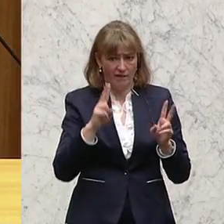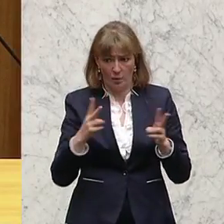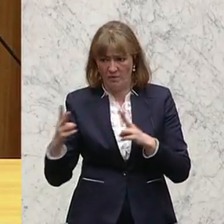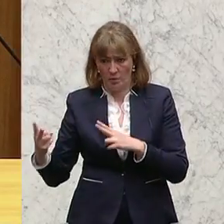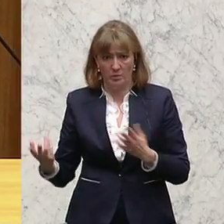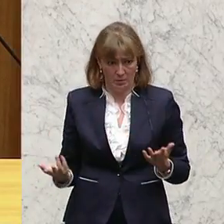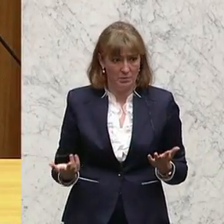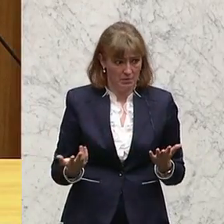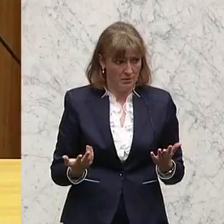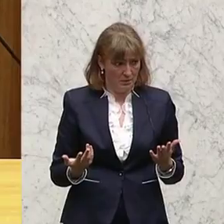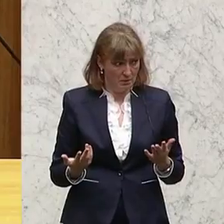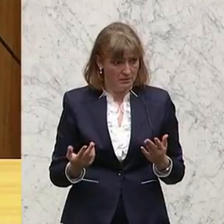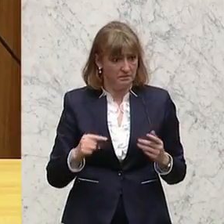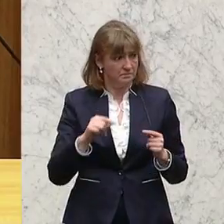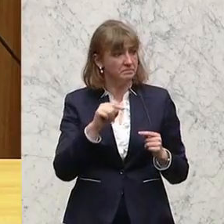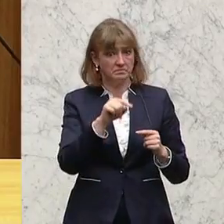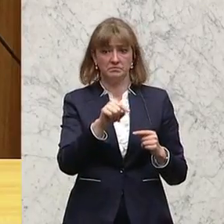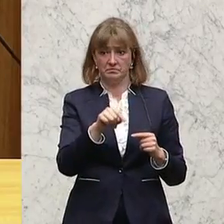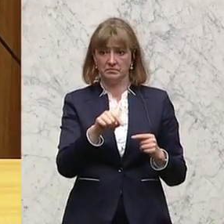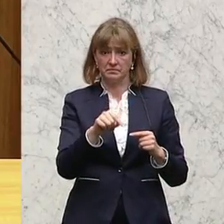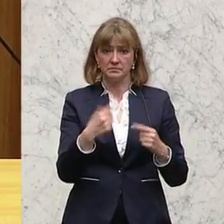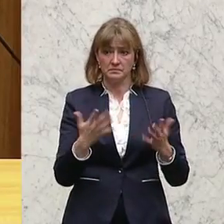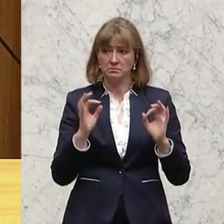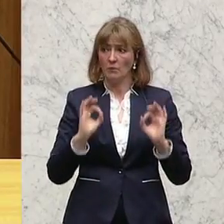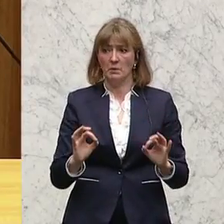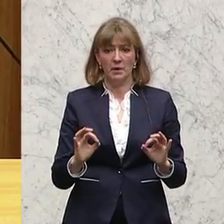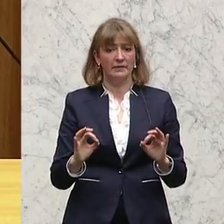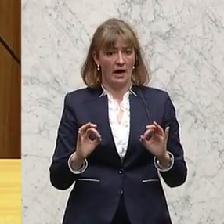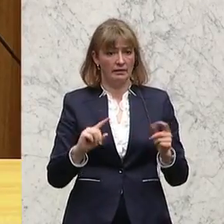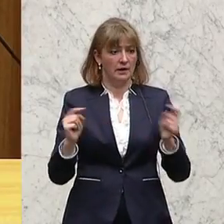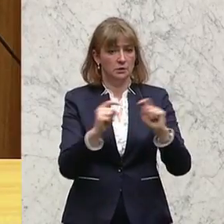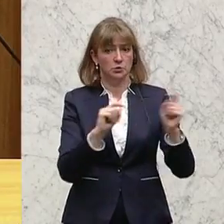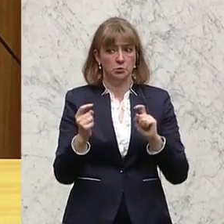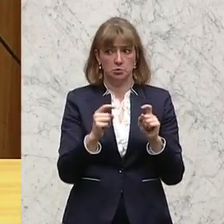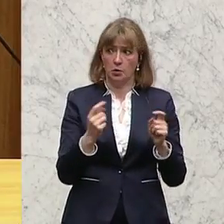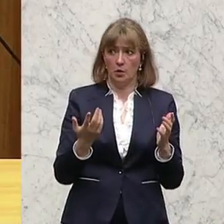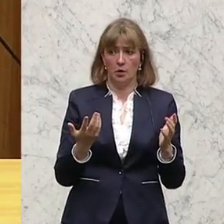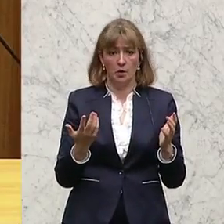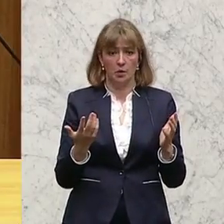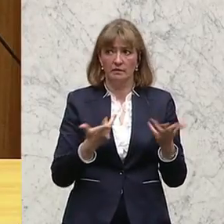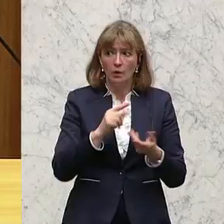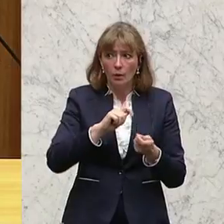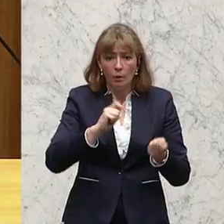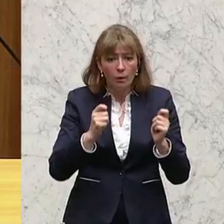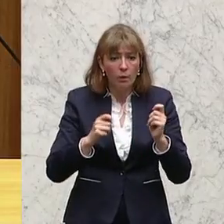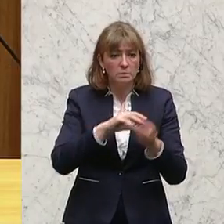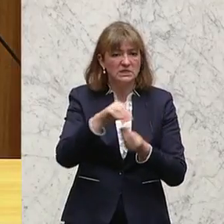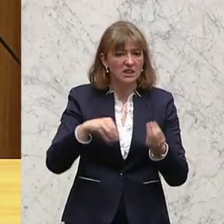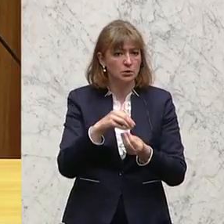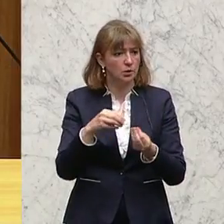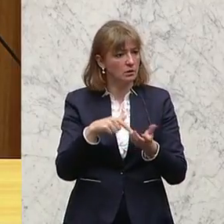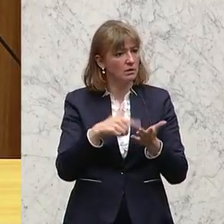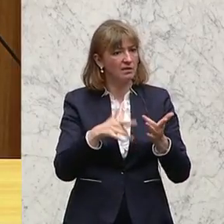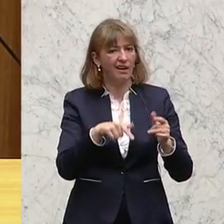weshalb. Sie gehen auch in der momentanen zur Diskussion stehenden oder in Umsetzung